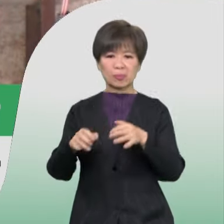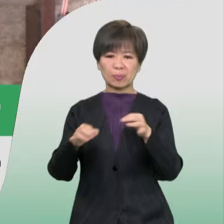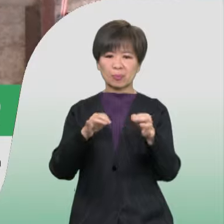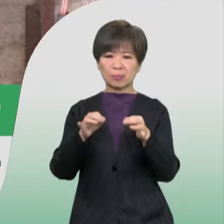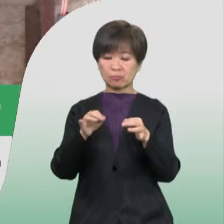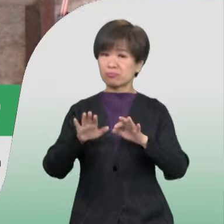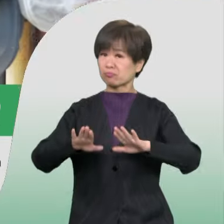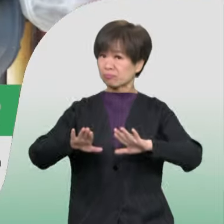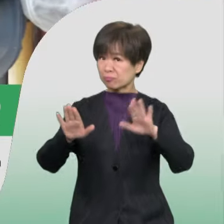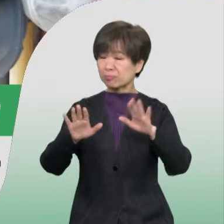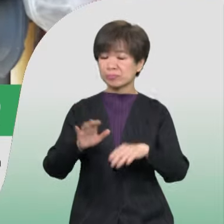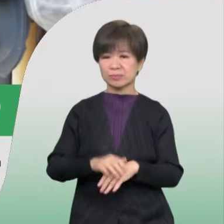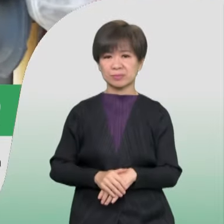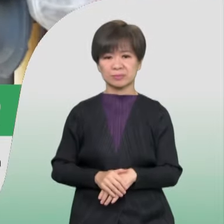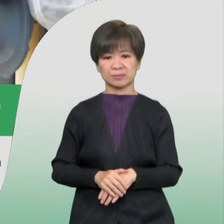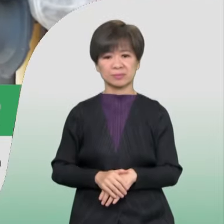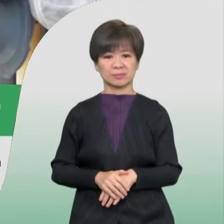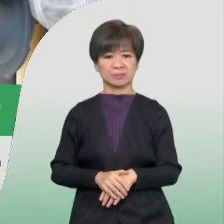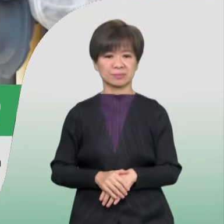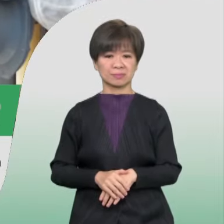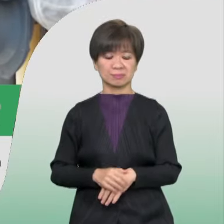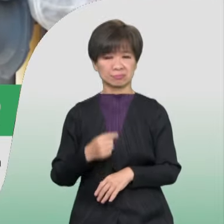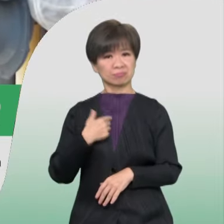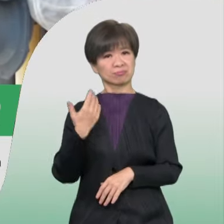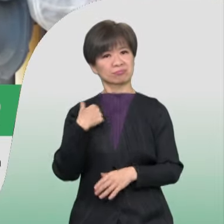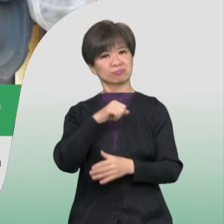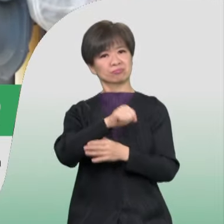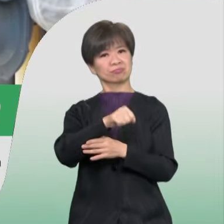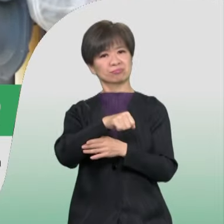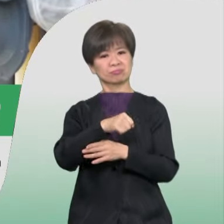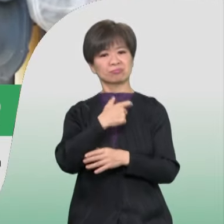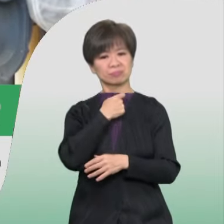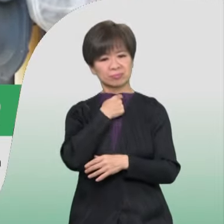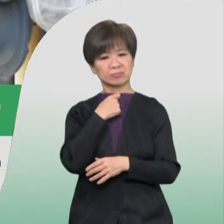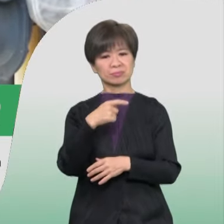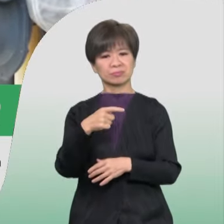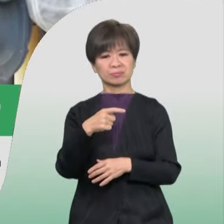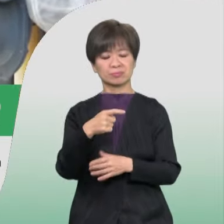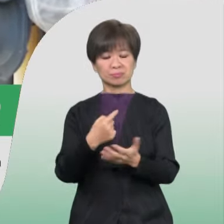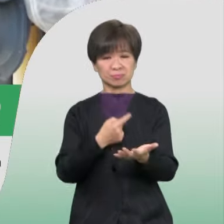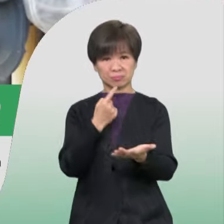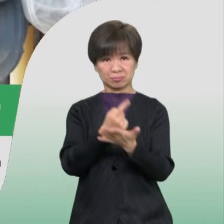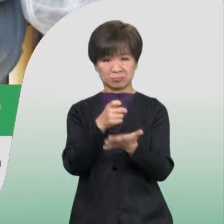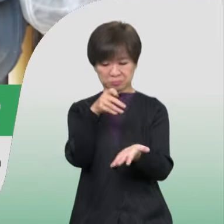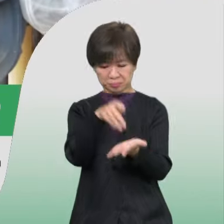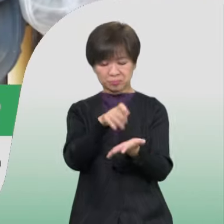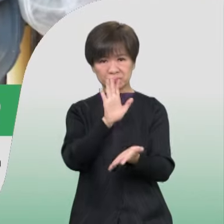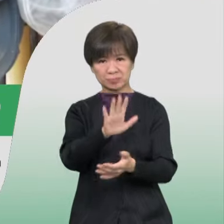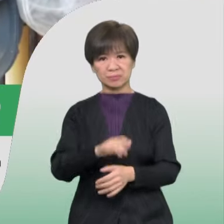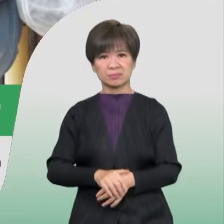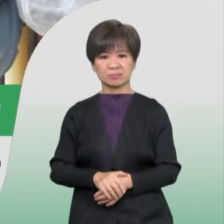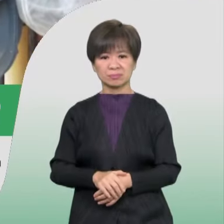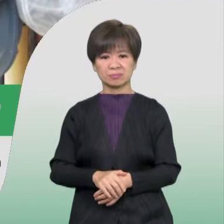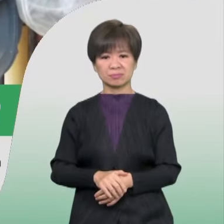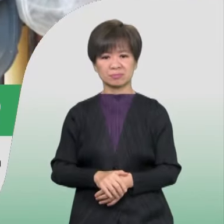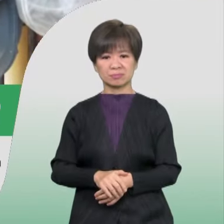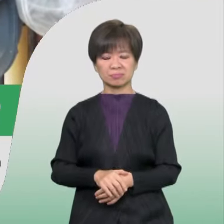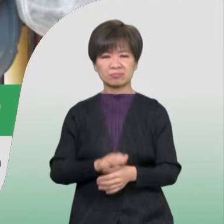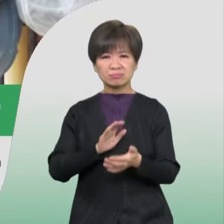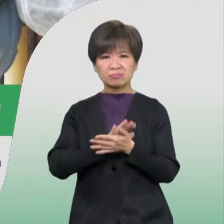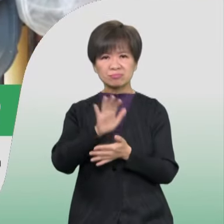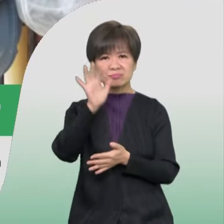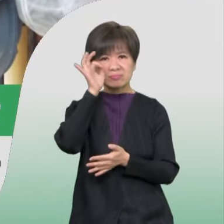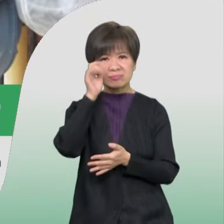较好滴。 哎呦，我当时我有通知啊，讲会做啊，我没有参加签名啊，但是呢，我看